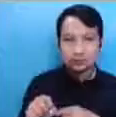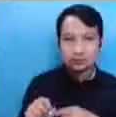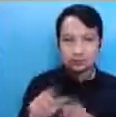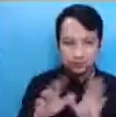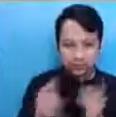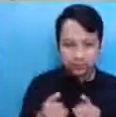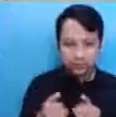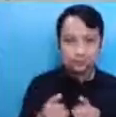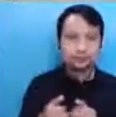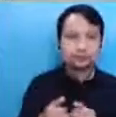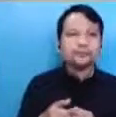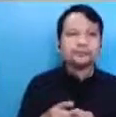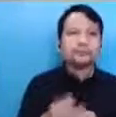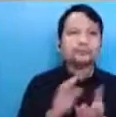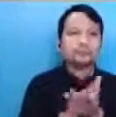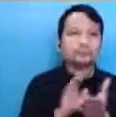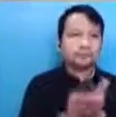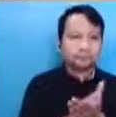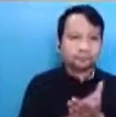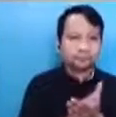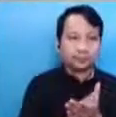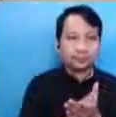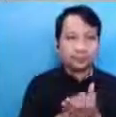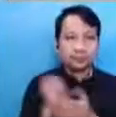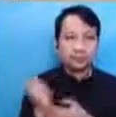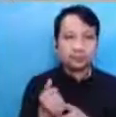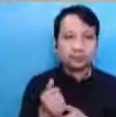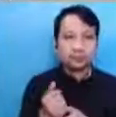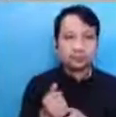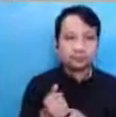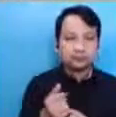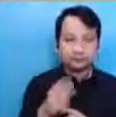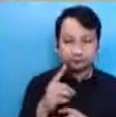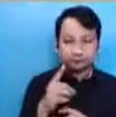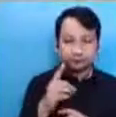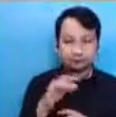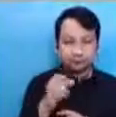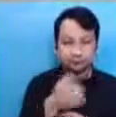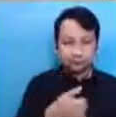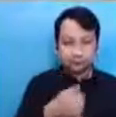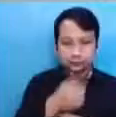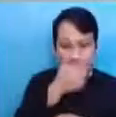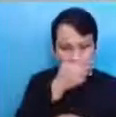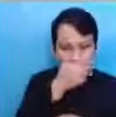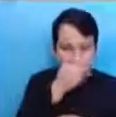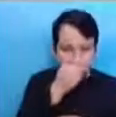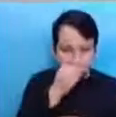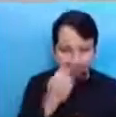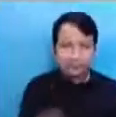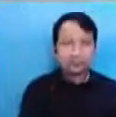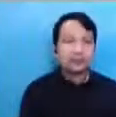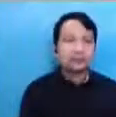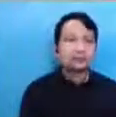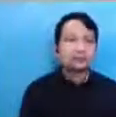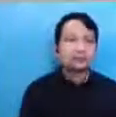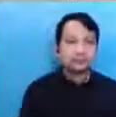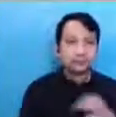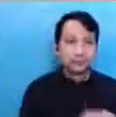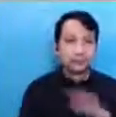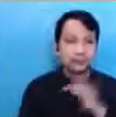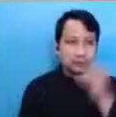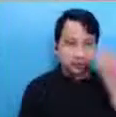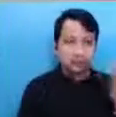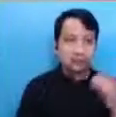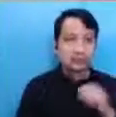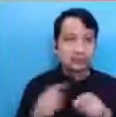hall, eskwelahan, pati po yung mga daycare center na yan, lahat po yan ay ginagamit para sa